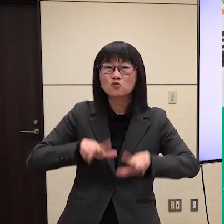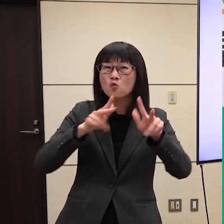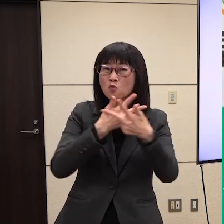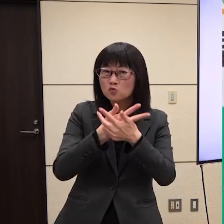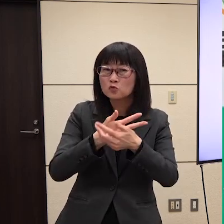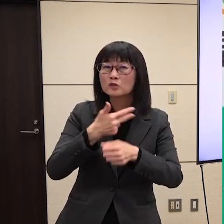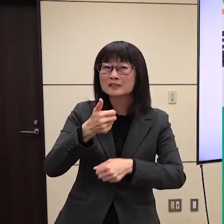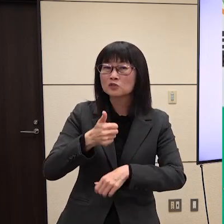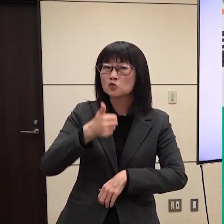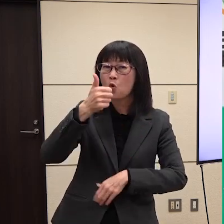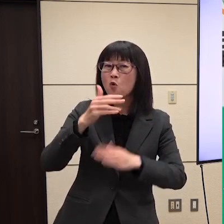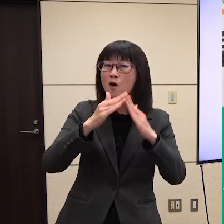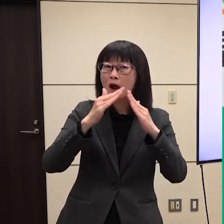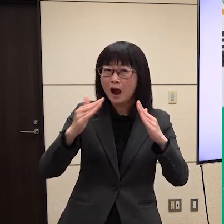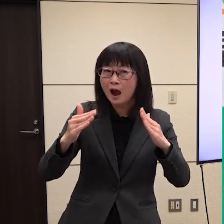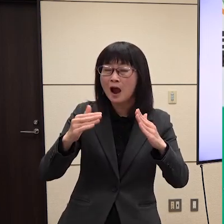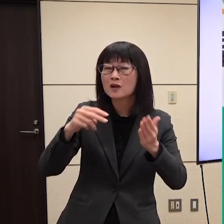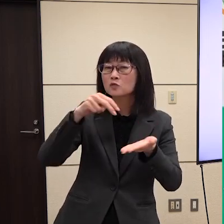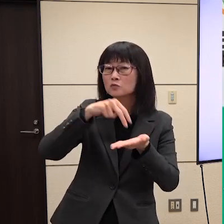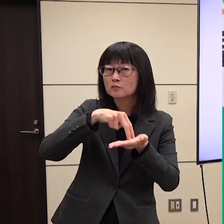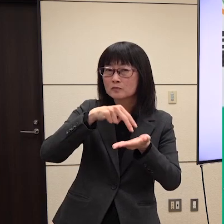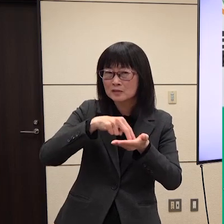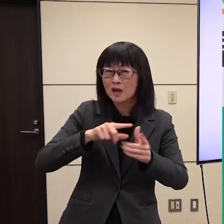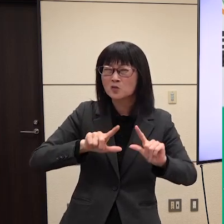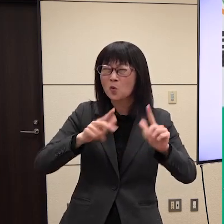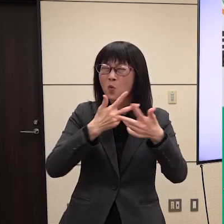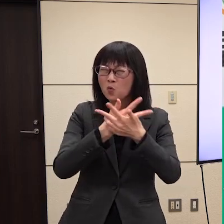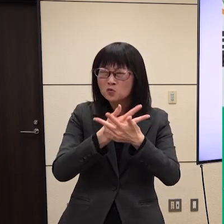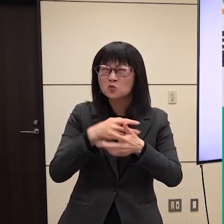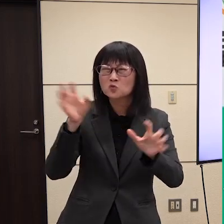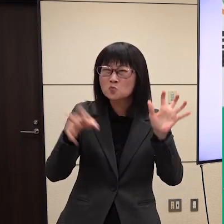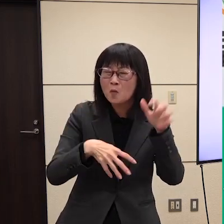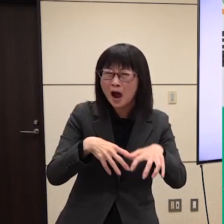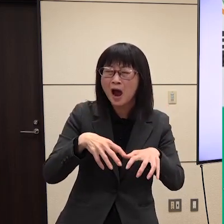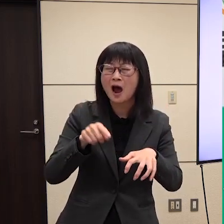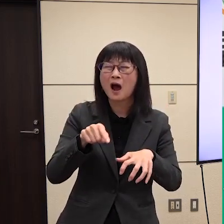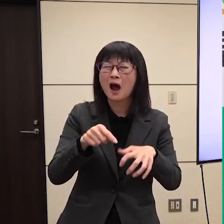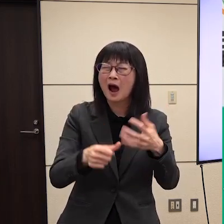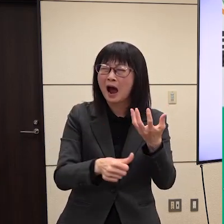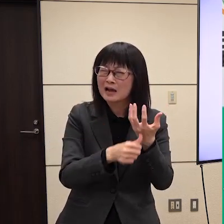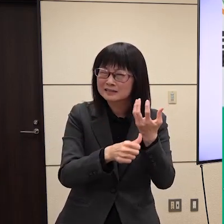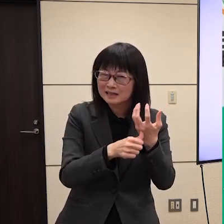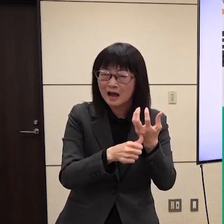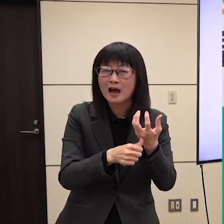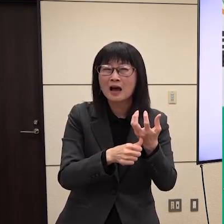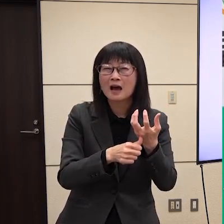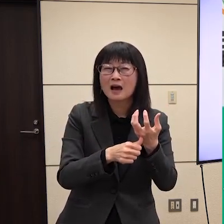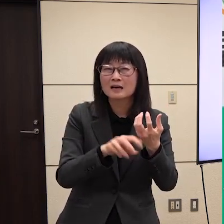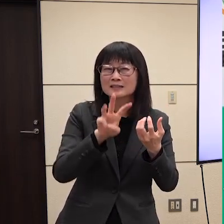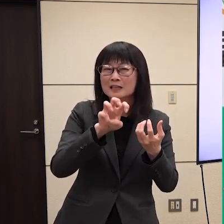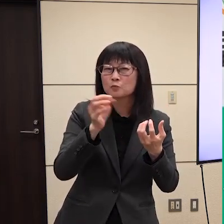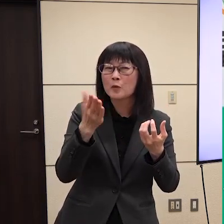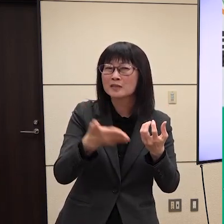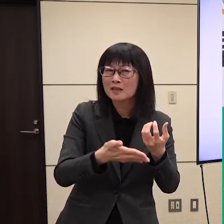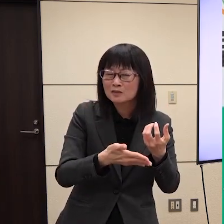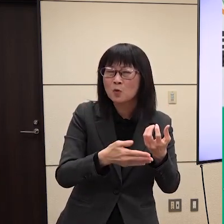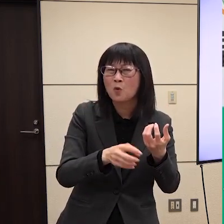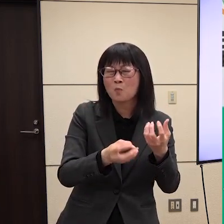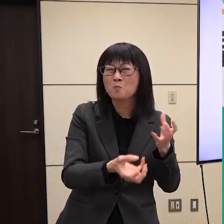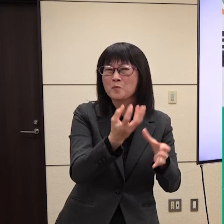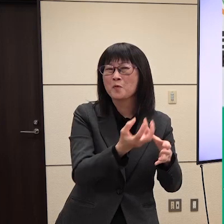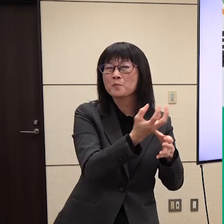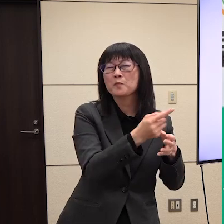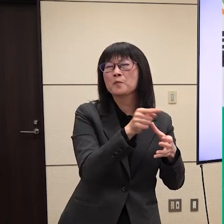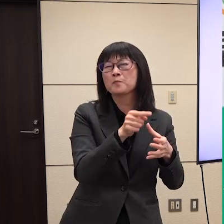と、まあ、本当にこれ東北地方では多くて、特に秋田が全体の3割だというふうにも言われているわけです。まあ、そこ